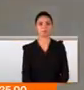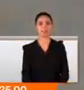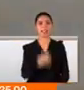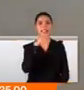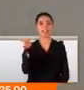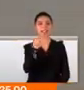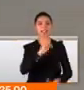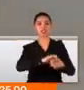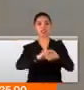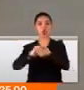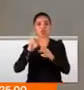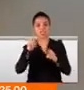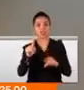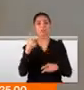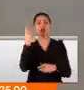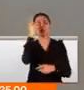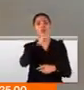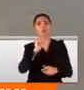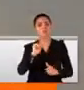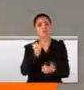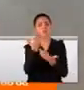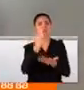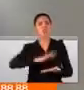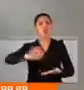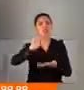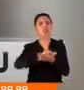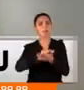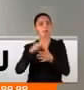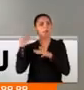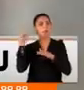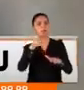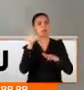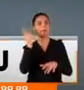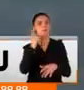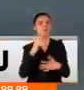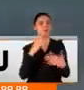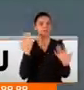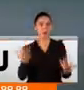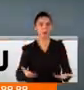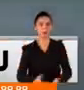Sevimli ikili dostlukları kadar güzellikleriyle de sosyal medyanın ilgi odağı haline geldi.